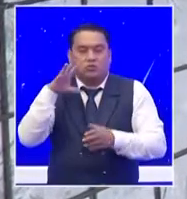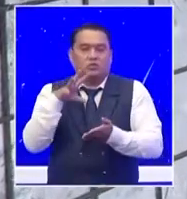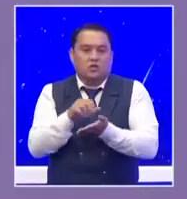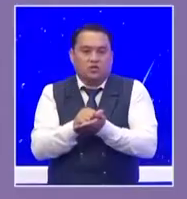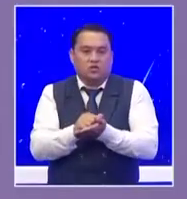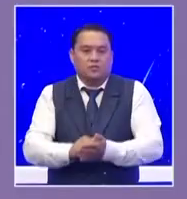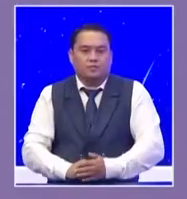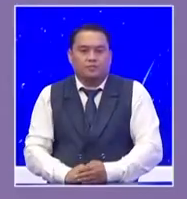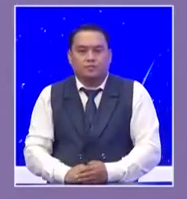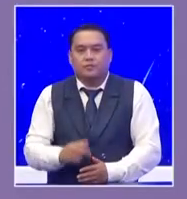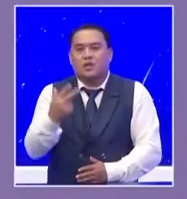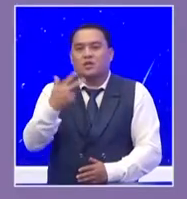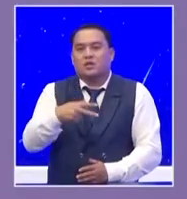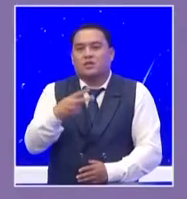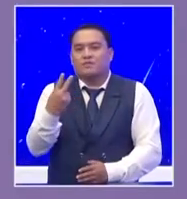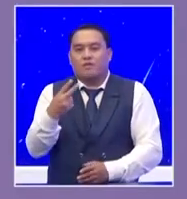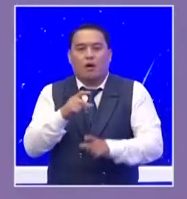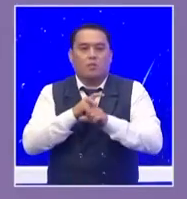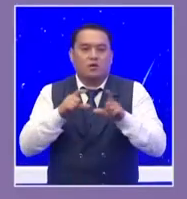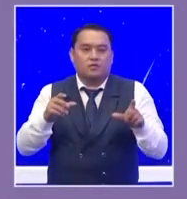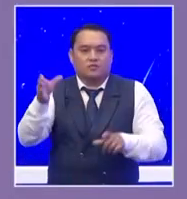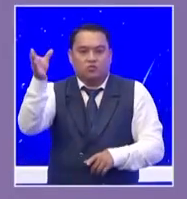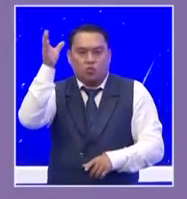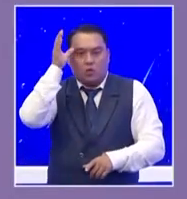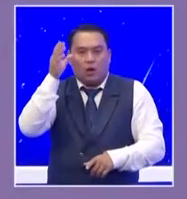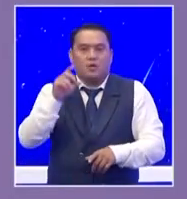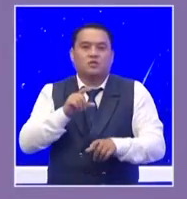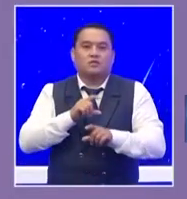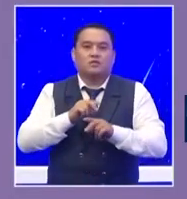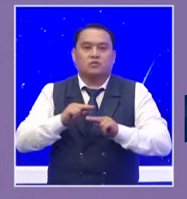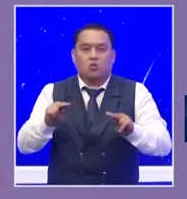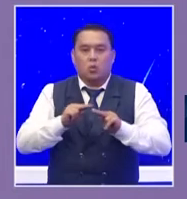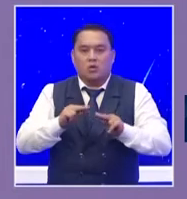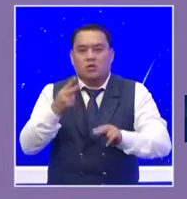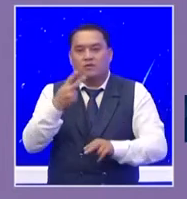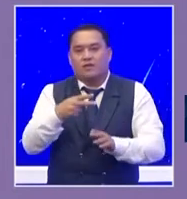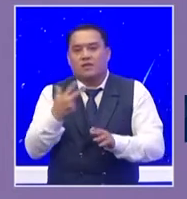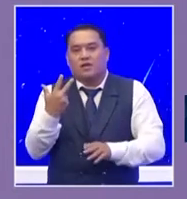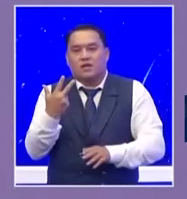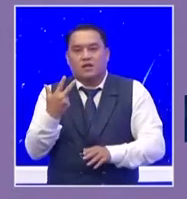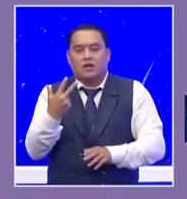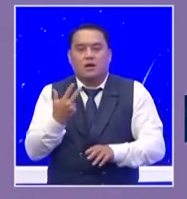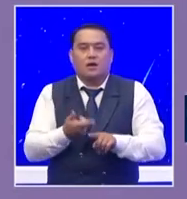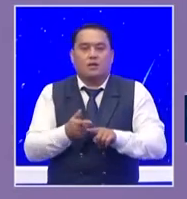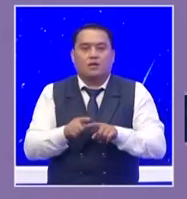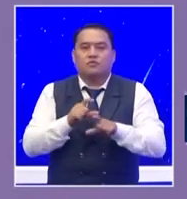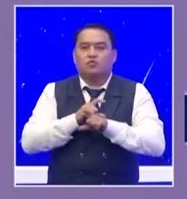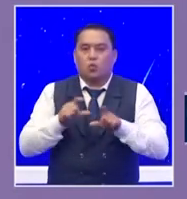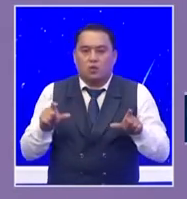занятости. 32 объекта образования строятся, в том числе 23 объекта – это